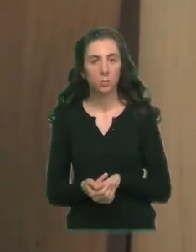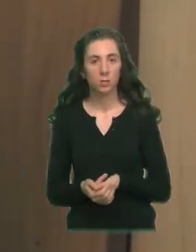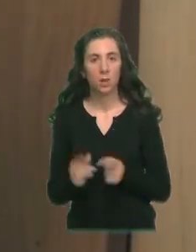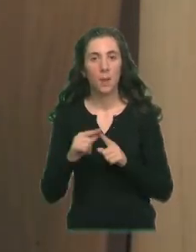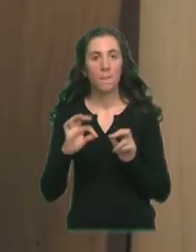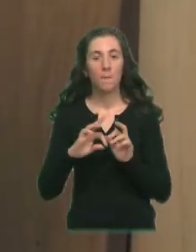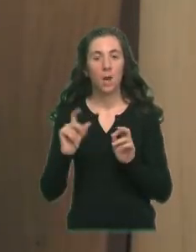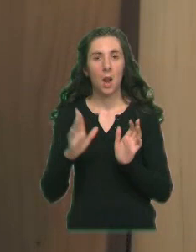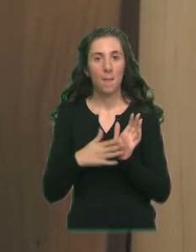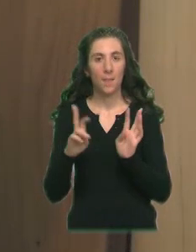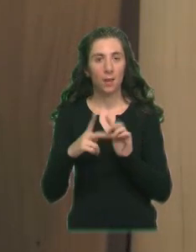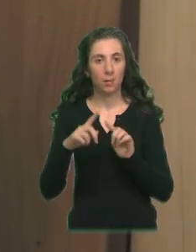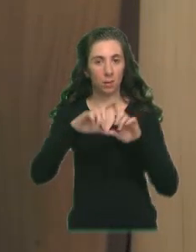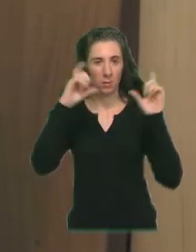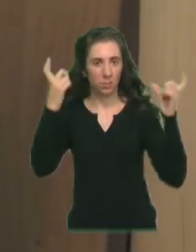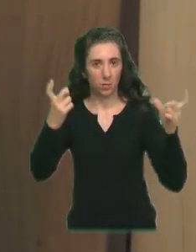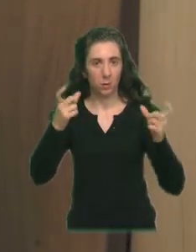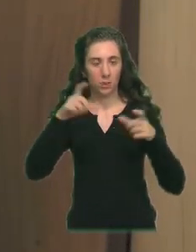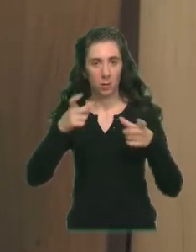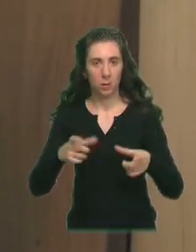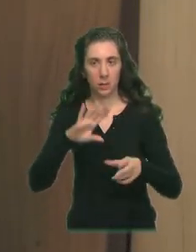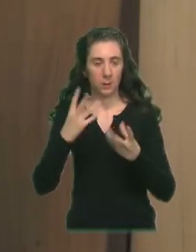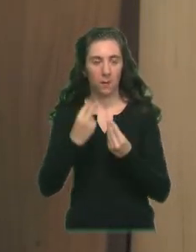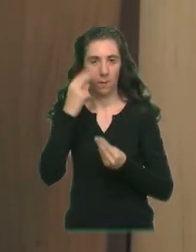naravno, parlament i ovo je sve.